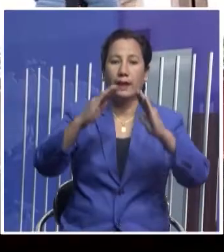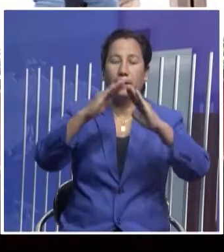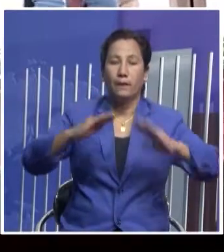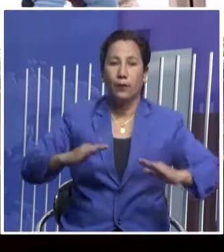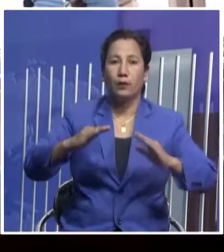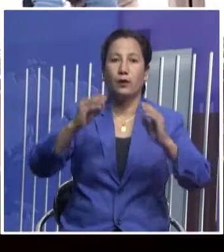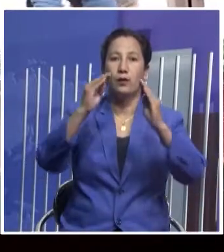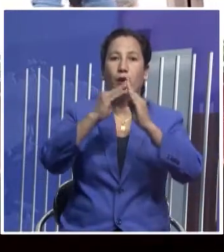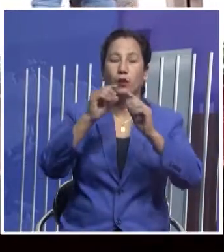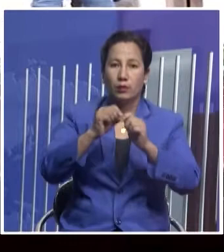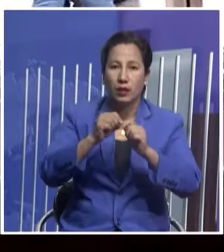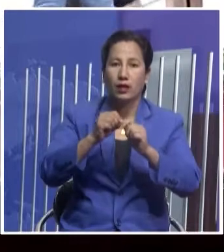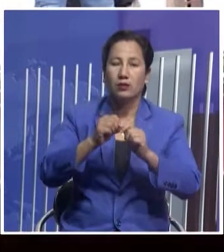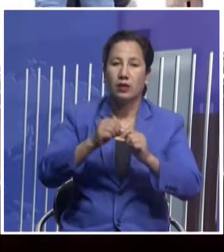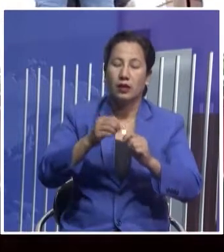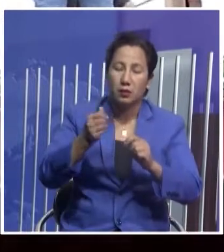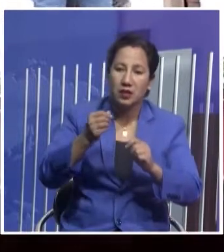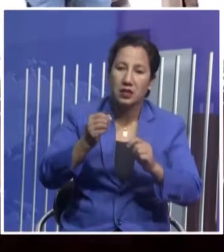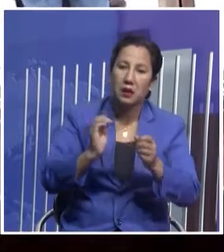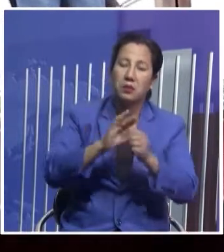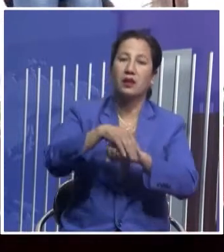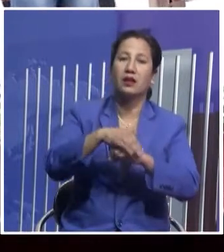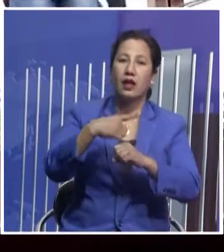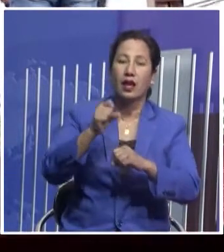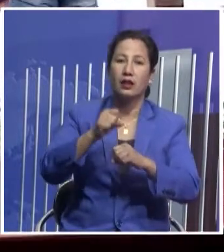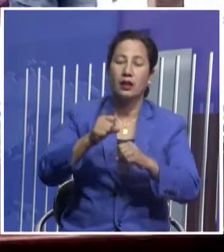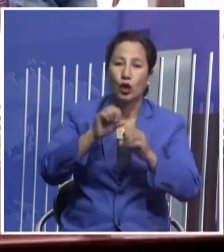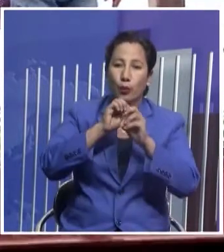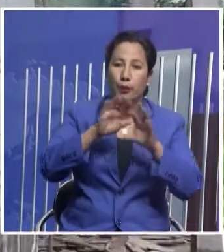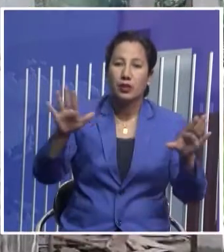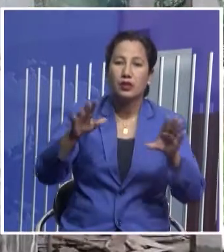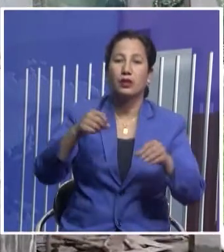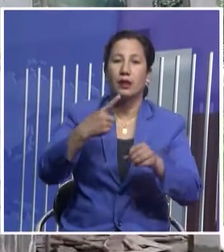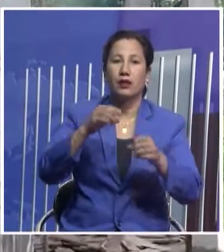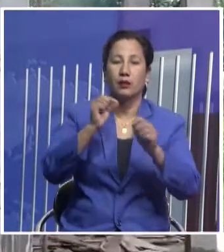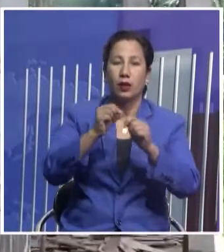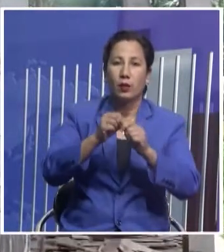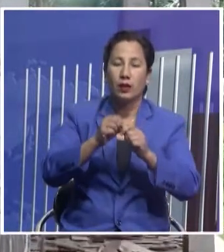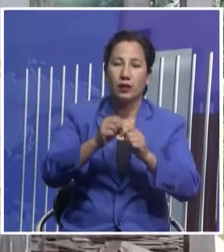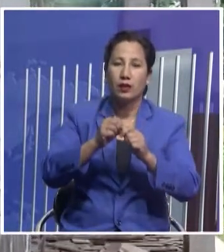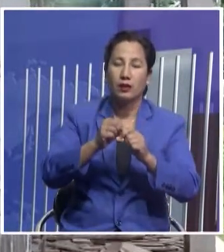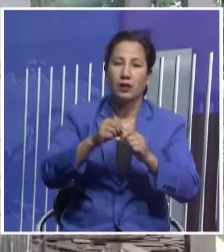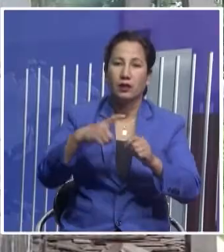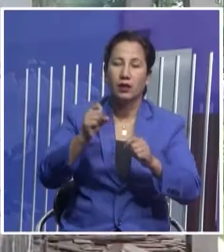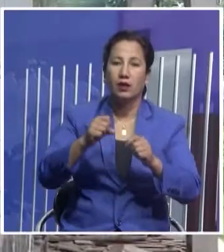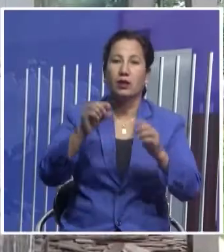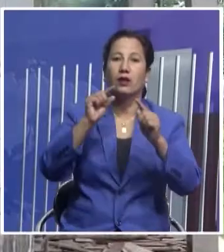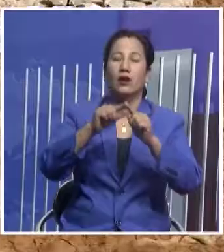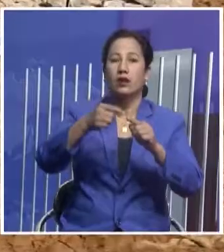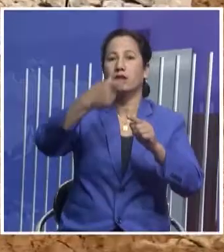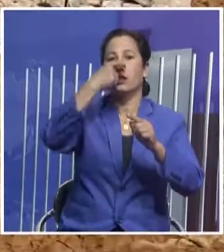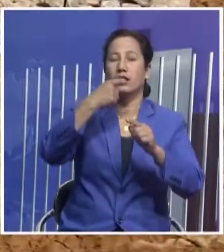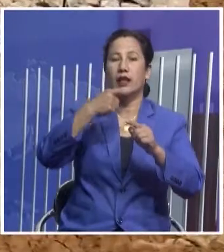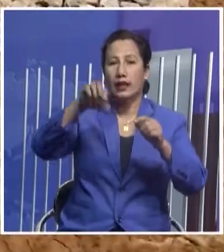भवन बनाउँदा अत्यधिक लागत बढ्ने भन्ने बुझाइलाई प्रश्न पार्न भवन निर्माण अघि भवन निर्माण गर्ने डकर्मी र घर धनीलाई